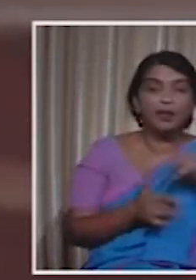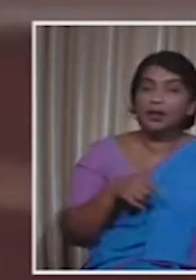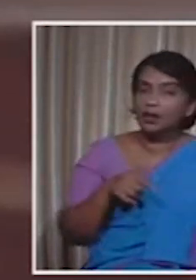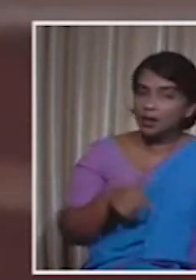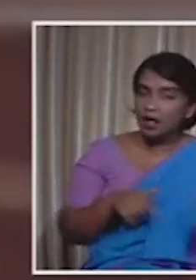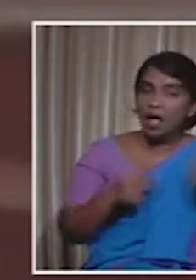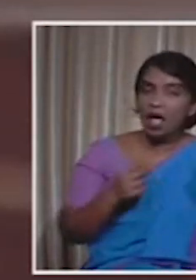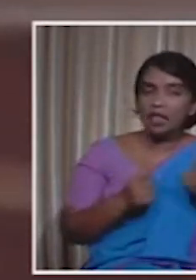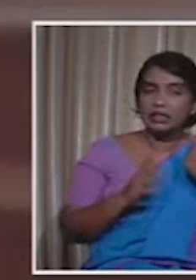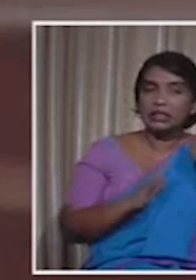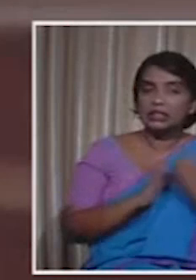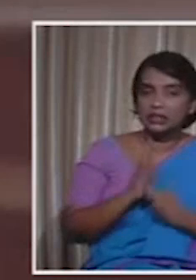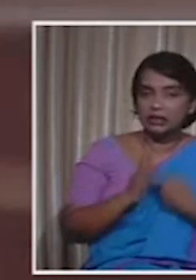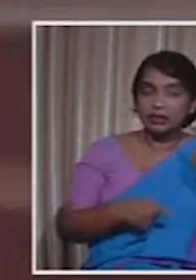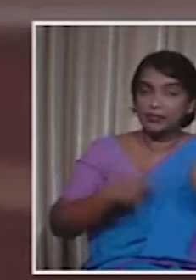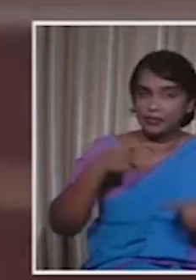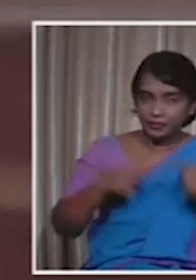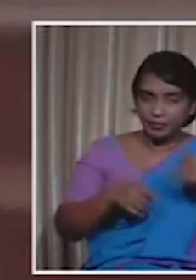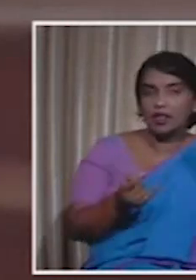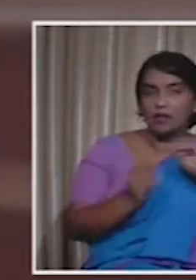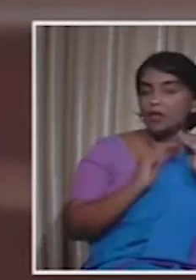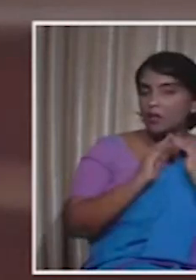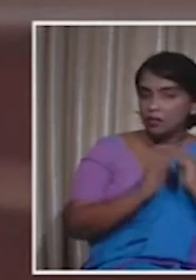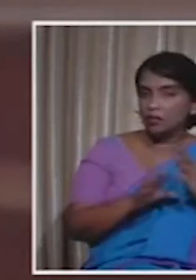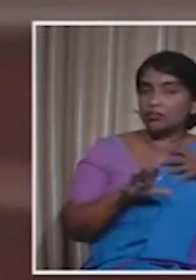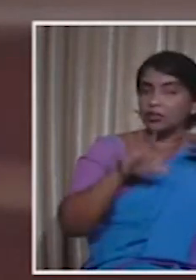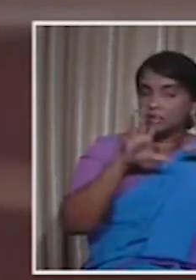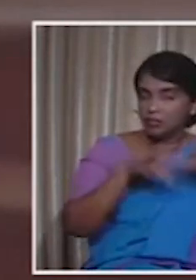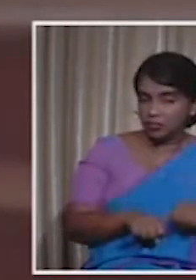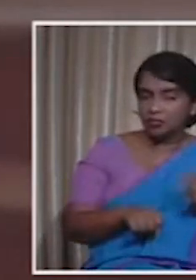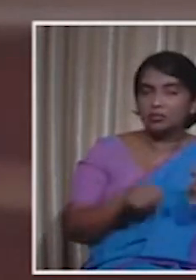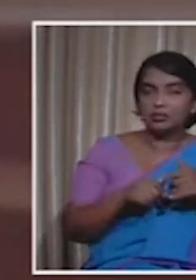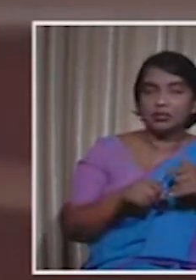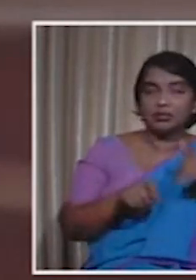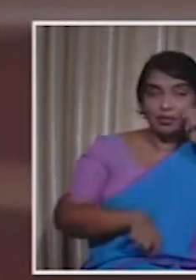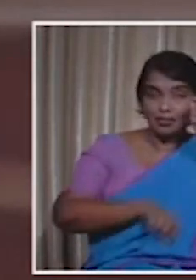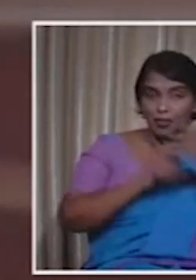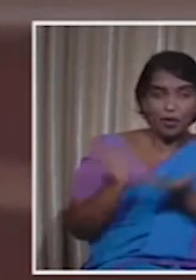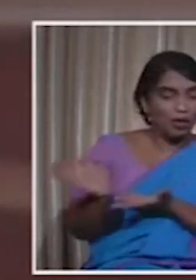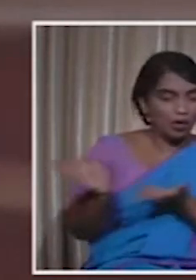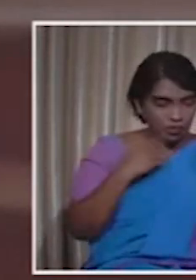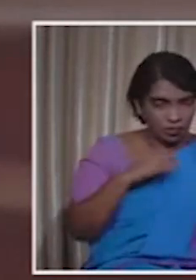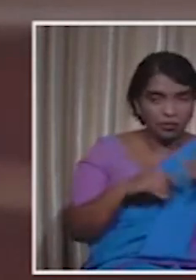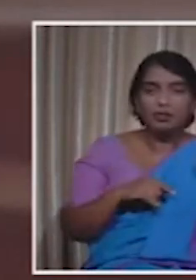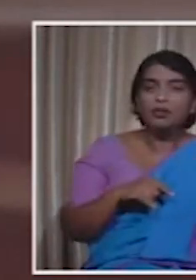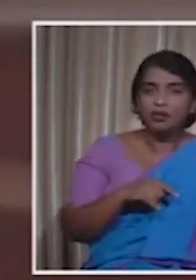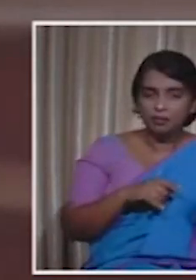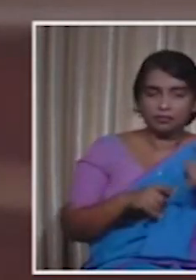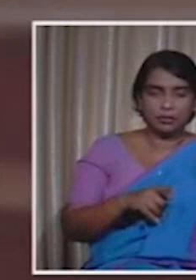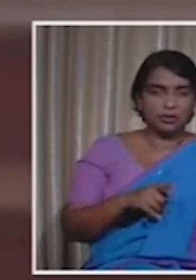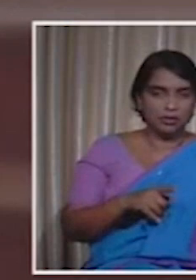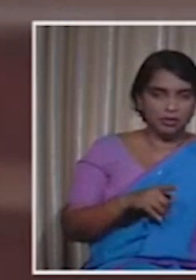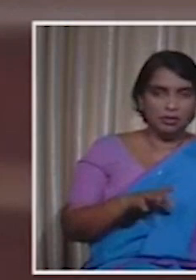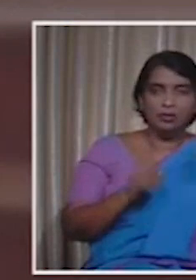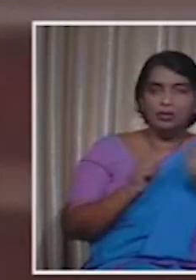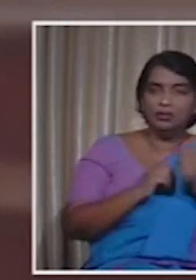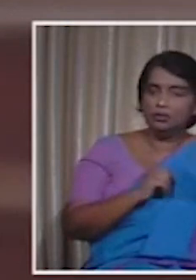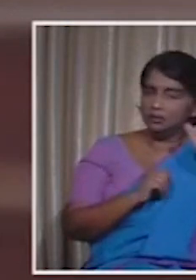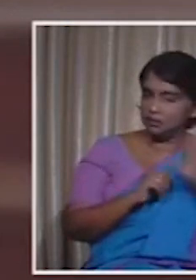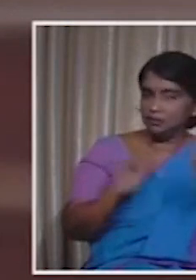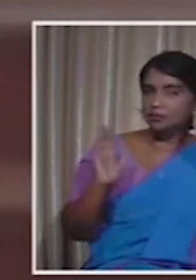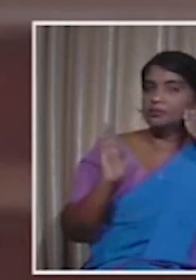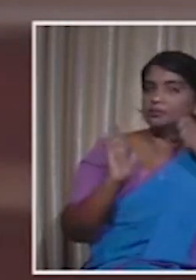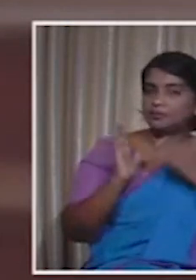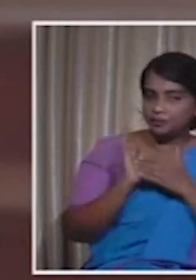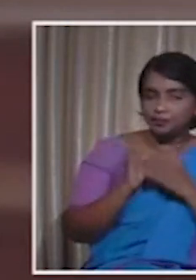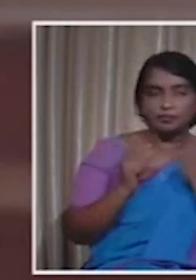வாக்குகளால் அதிகாரத்திற்கு வர முடியாதென அறிந்துள்ள சில அரசியல்வாதிகள் கழகத்தினால் ஆட்சிக்கு வர முயற்சிக்கின்றனர். போதைப்பொருள் வர்த்தகர்களும்